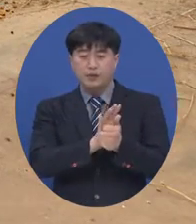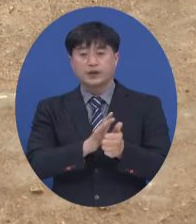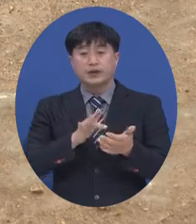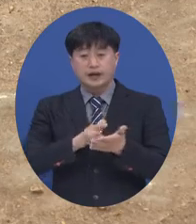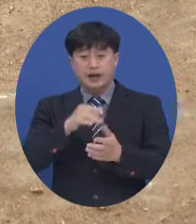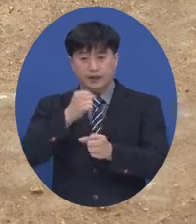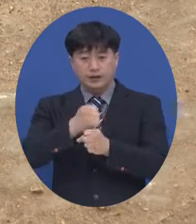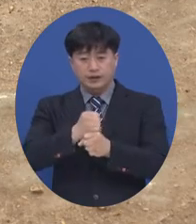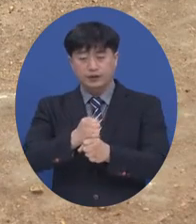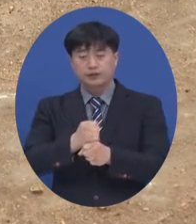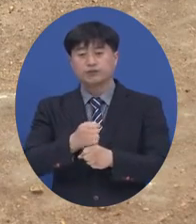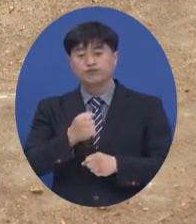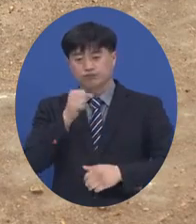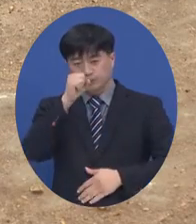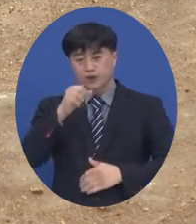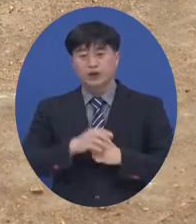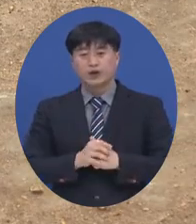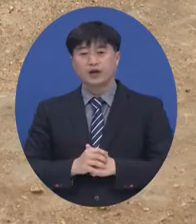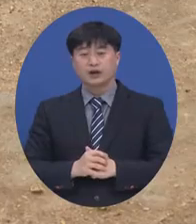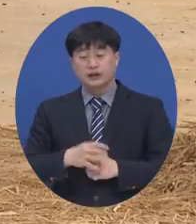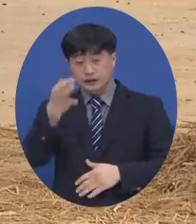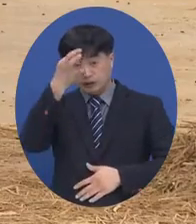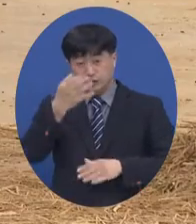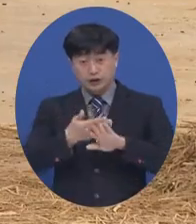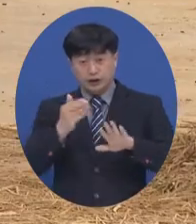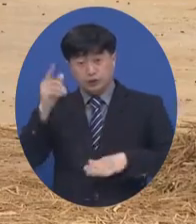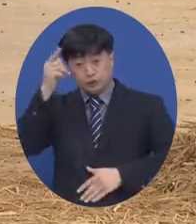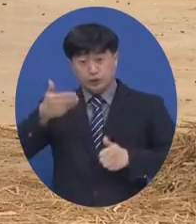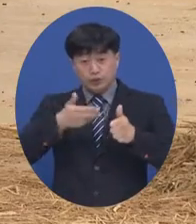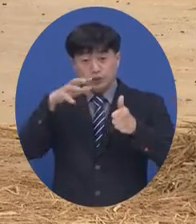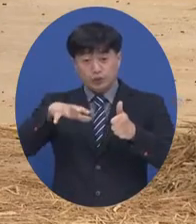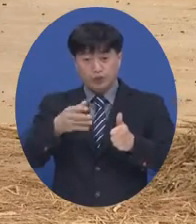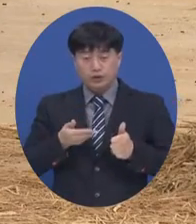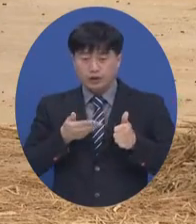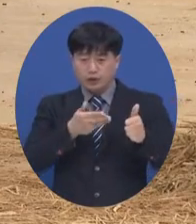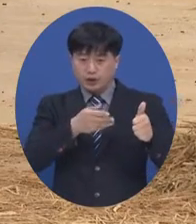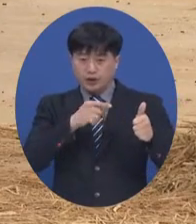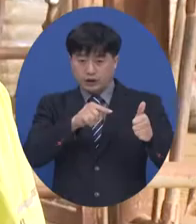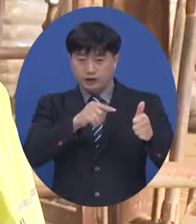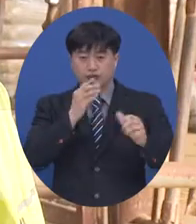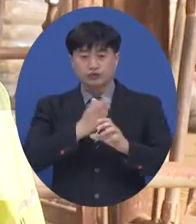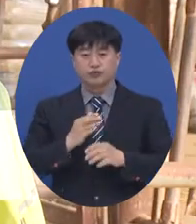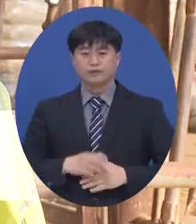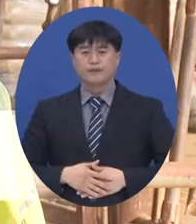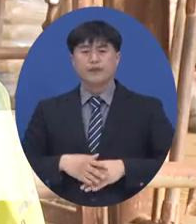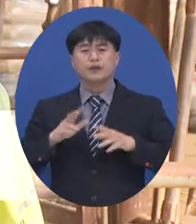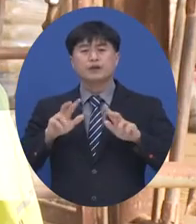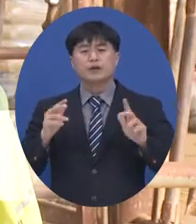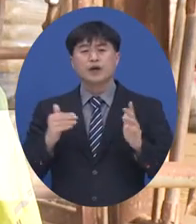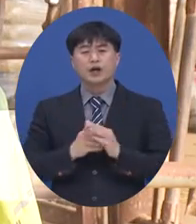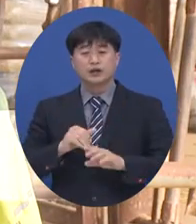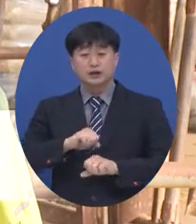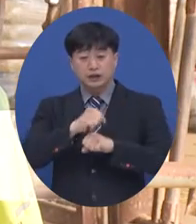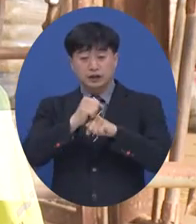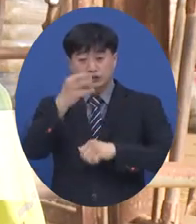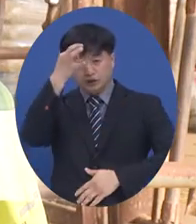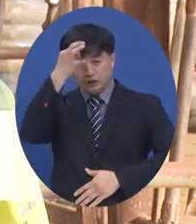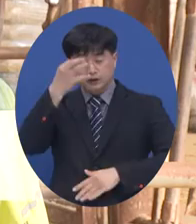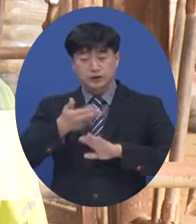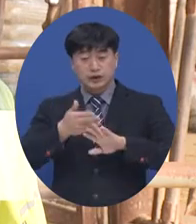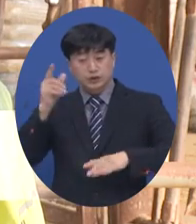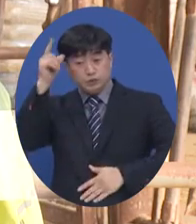높였습니다 이제는 그 누 아우를 다른 축산농가의 전수 중입니다 제가 지금까지 쌓아온 노하우를